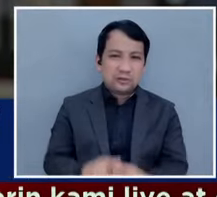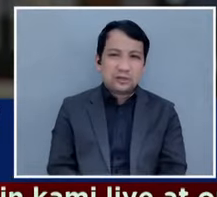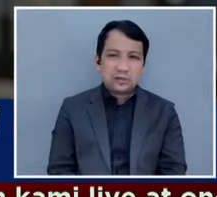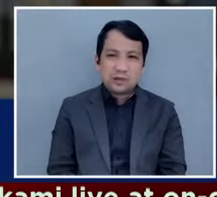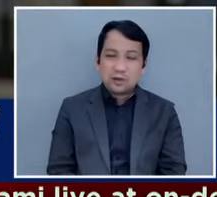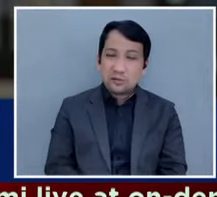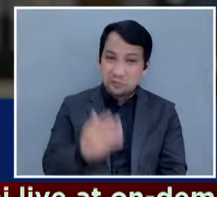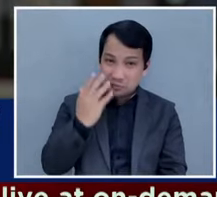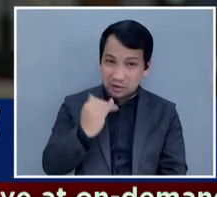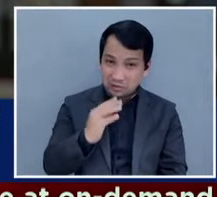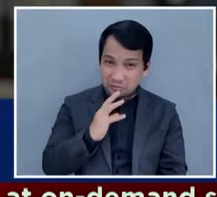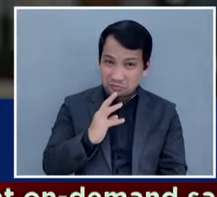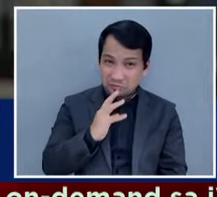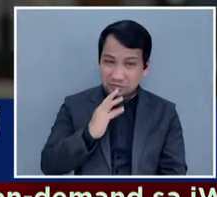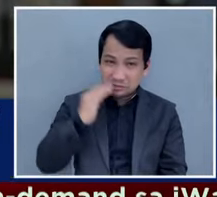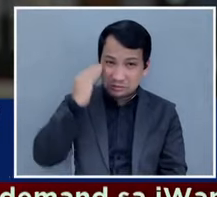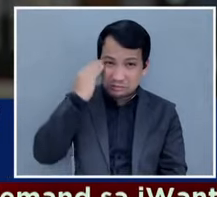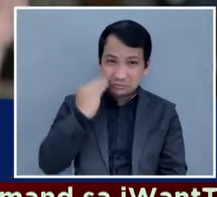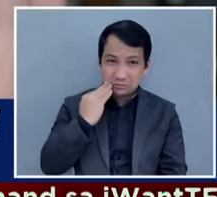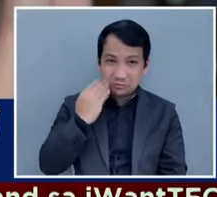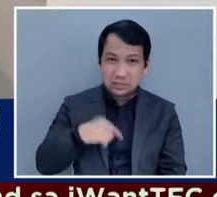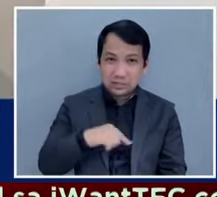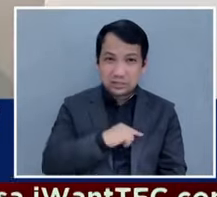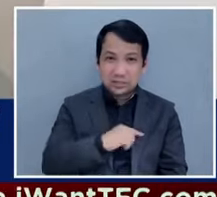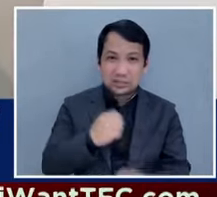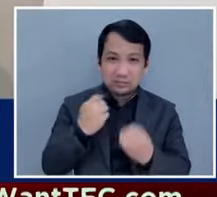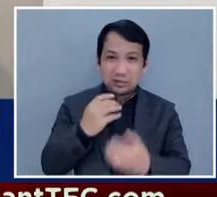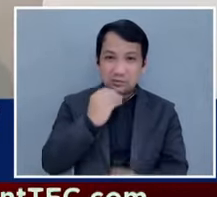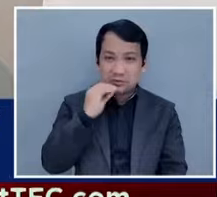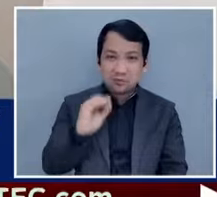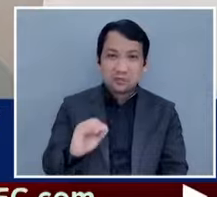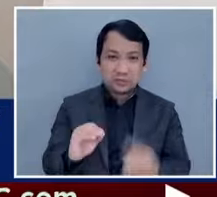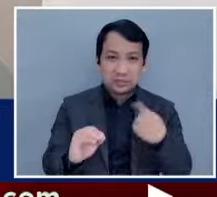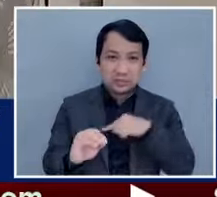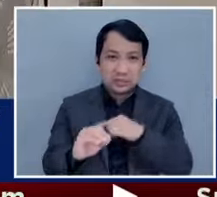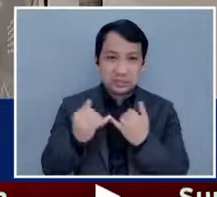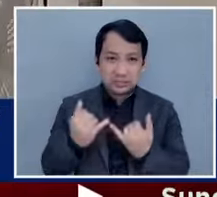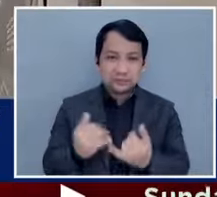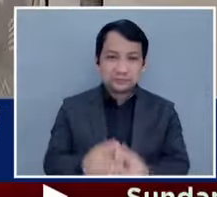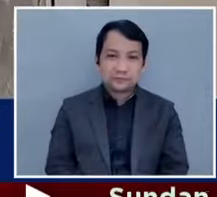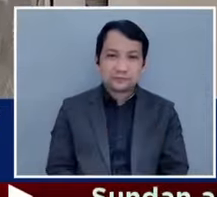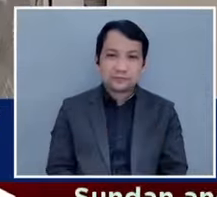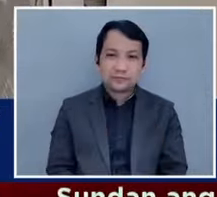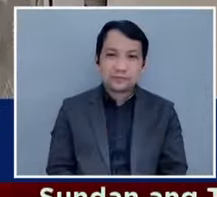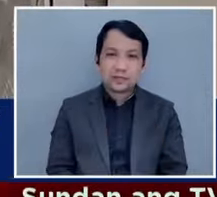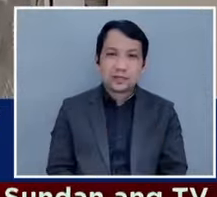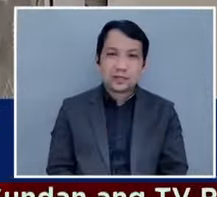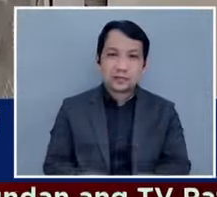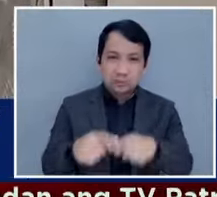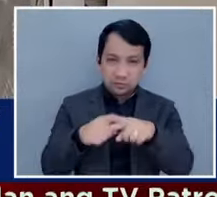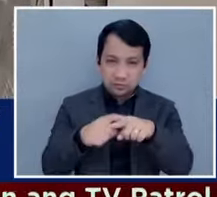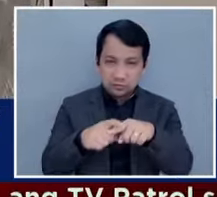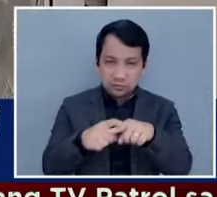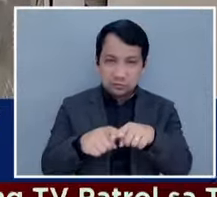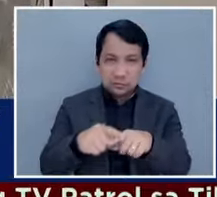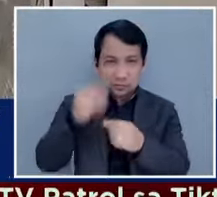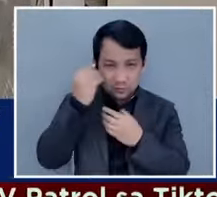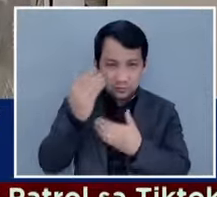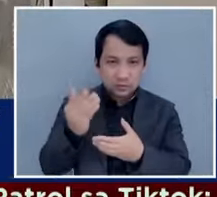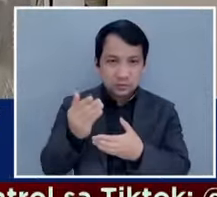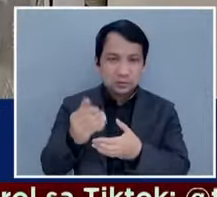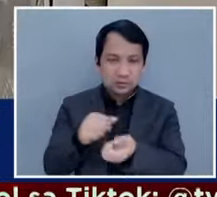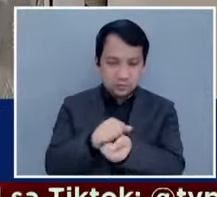para kinakapos kami minsan kasi maraming orders sa ngayon eh. Bukod sa tubig, kuryente rin ang kailangan sa laundry shop ni